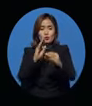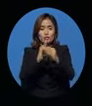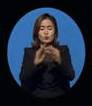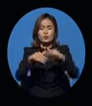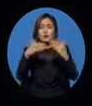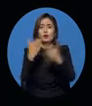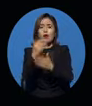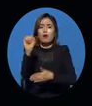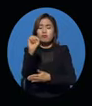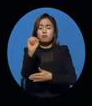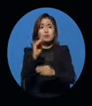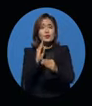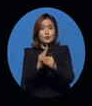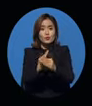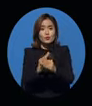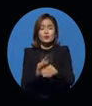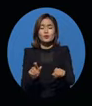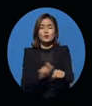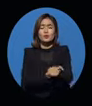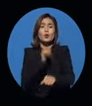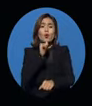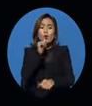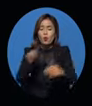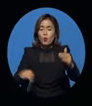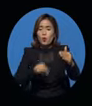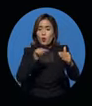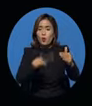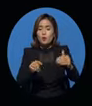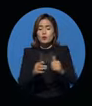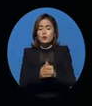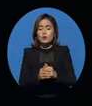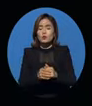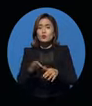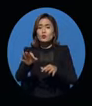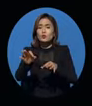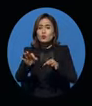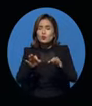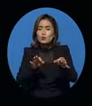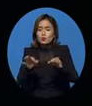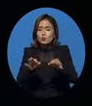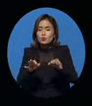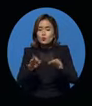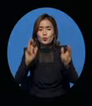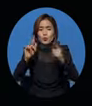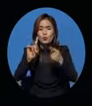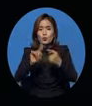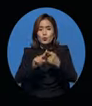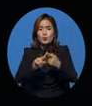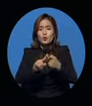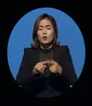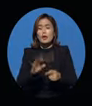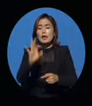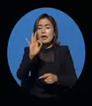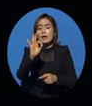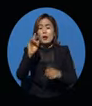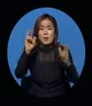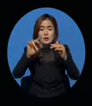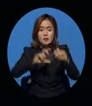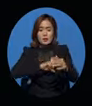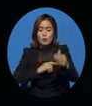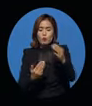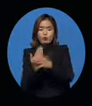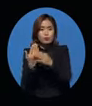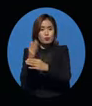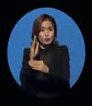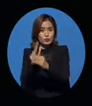흔들리고 있습니다 특히 홍콩 4 글로 금 6 글로벌 금융기업 엑소더스 가 발생하고